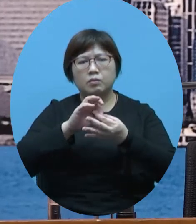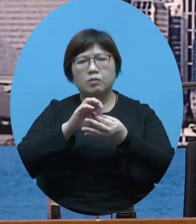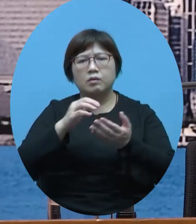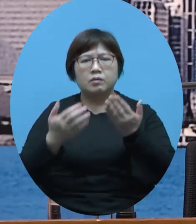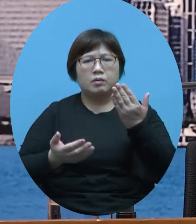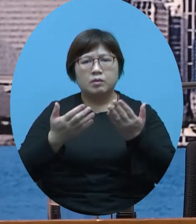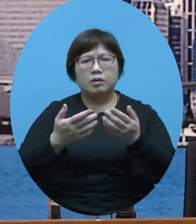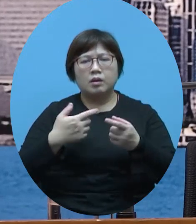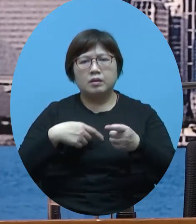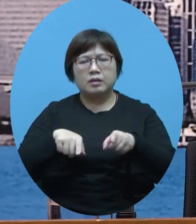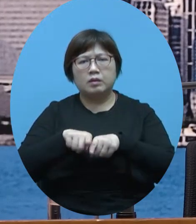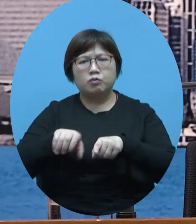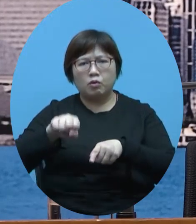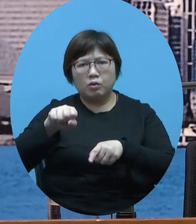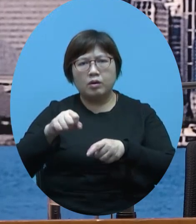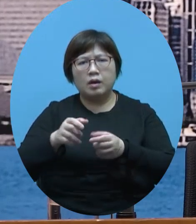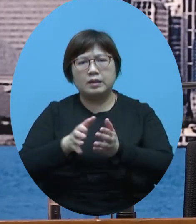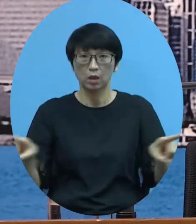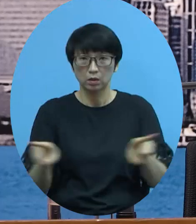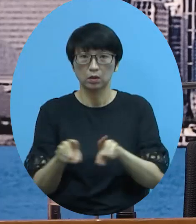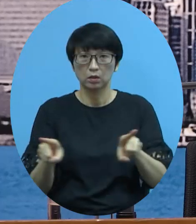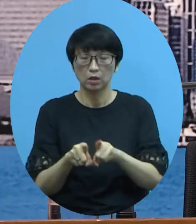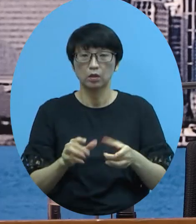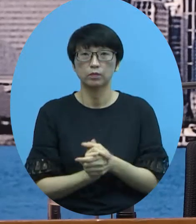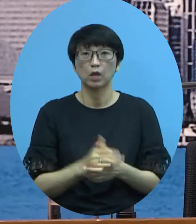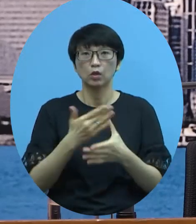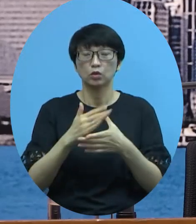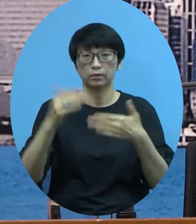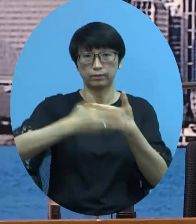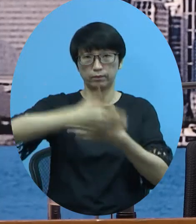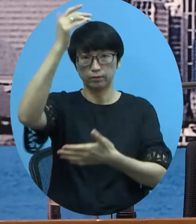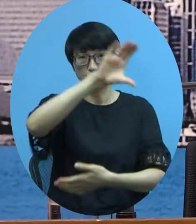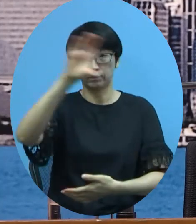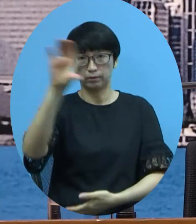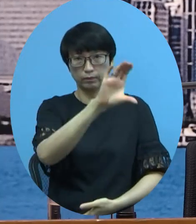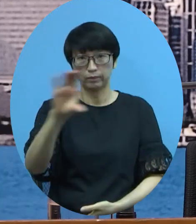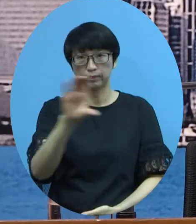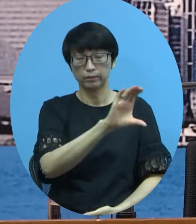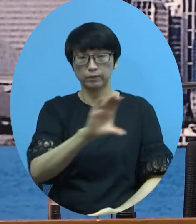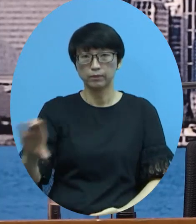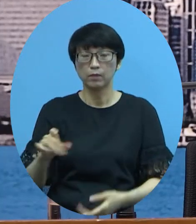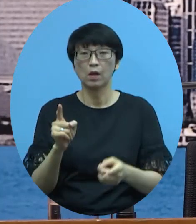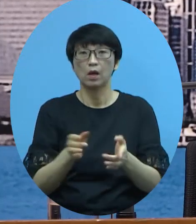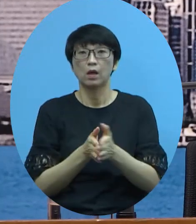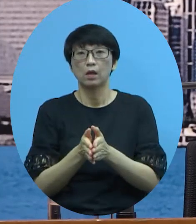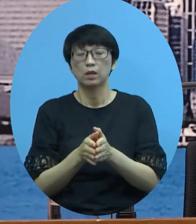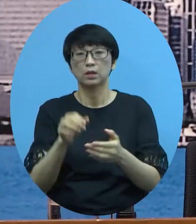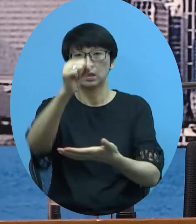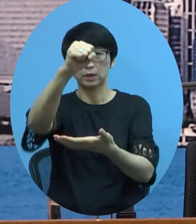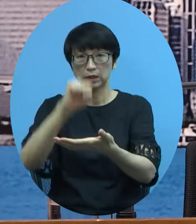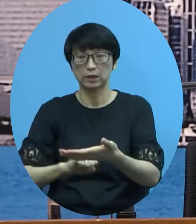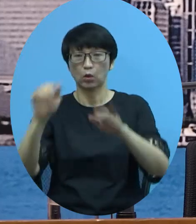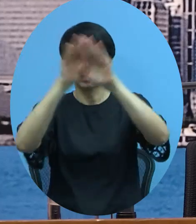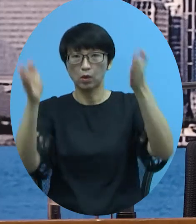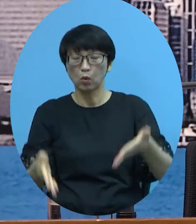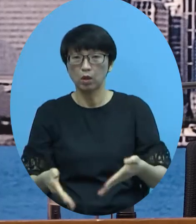是共用設施啊、共用廁所啊那些。其他樓層那些呢就是那些、即酒吧群組來的，那我就沒有特